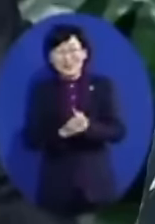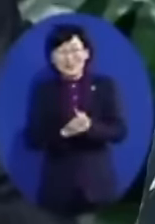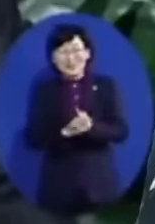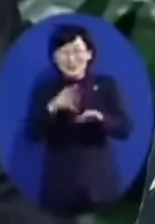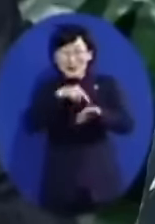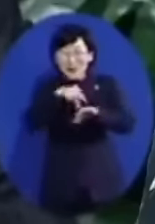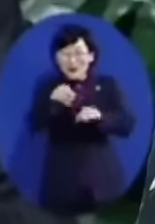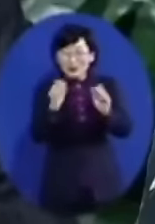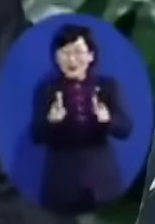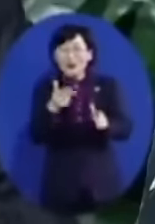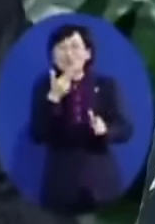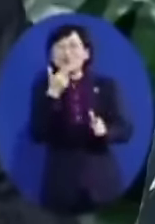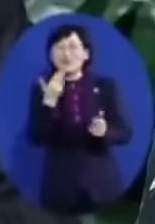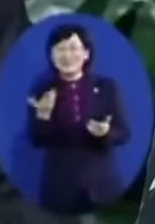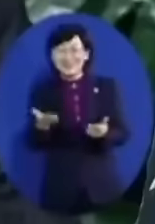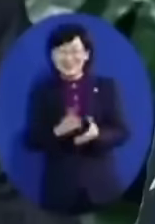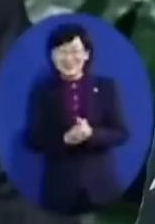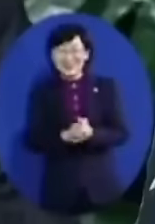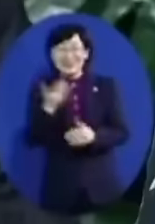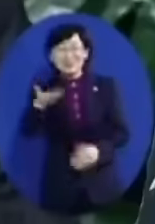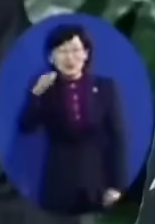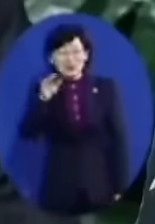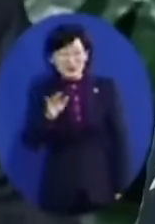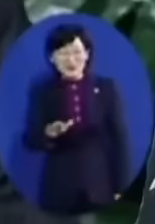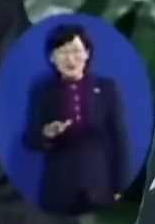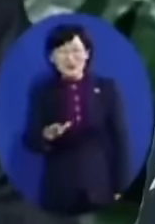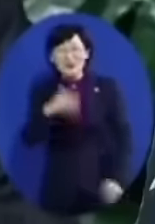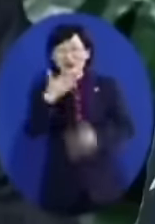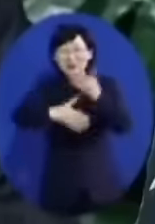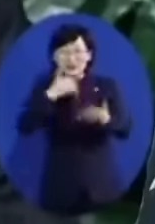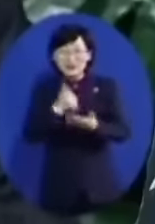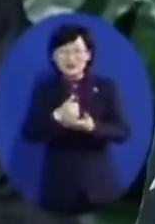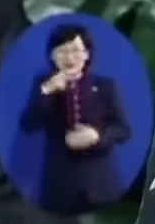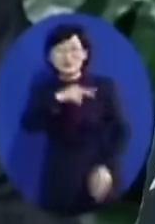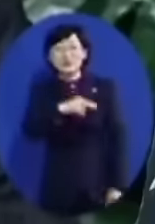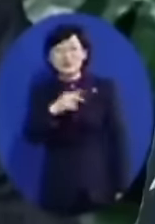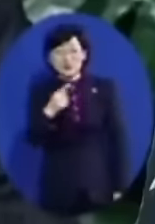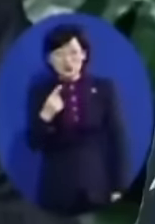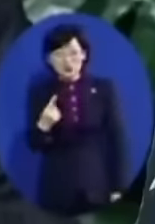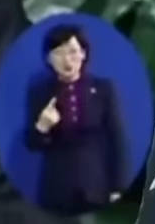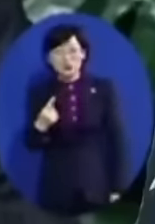없어요. 그러나 하나님도